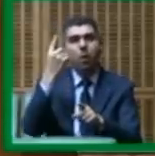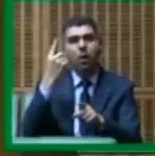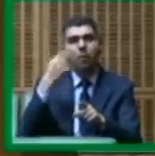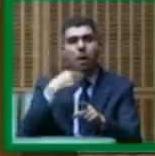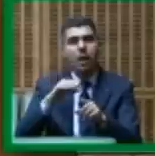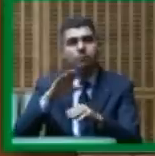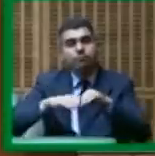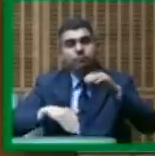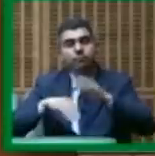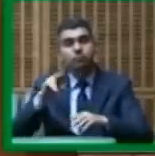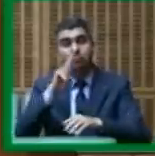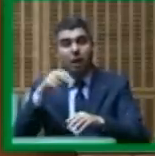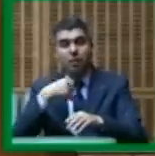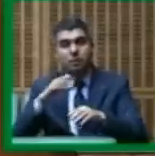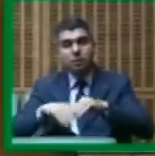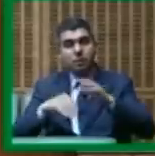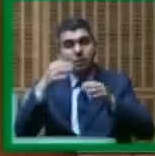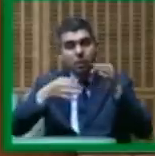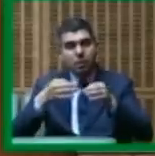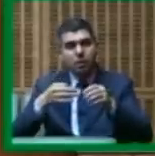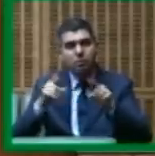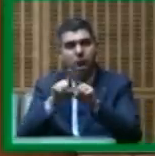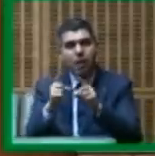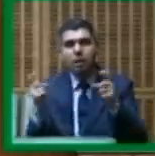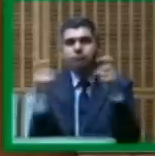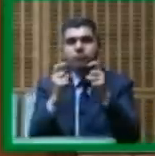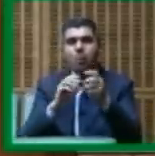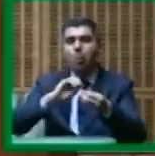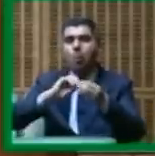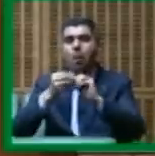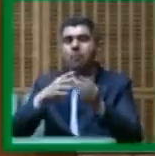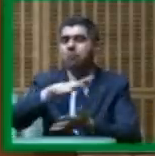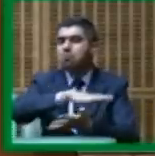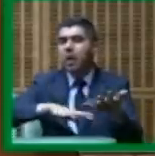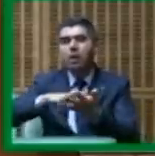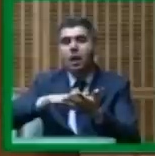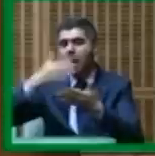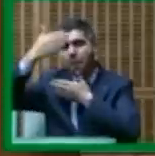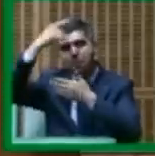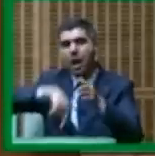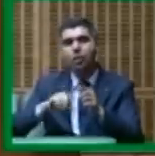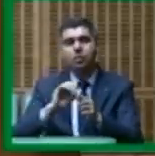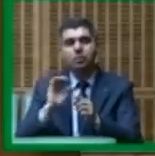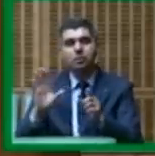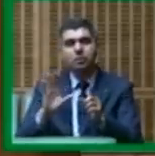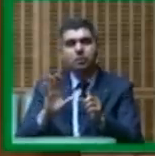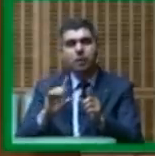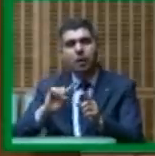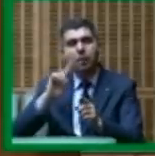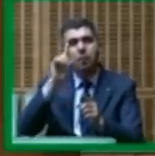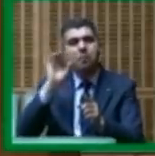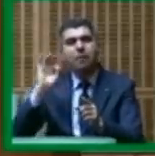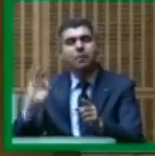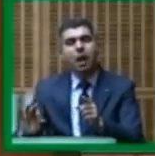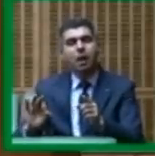الله سوف يقع فارسة للآخرين. الدولة خصها تكون فاهمة وعارفة اش كيوقع. راه